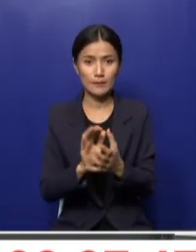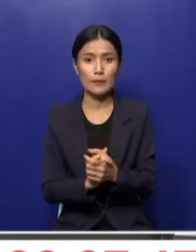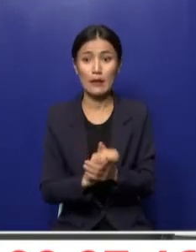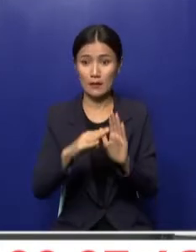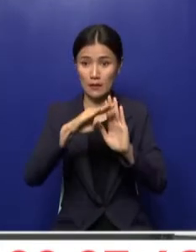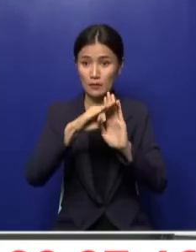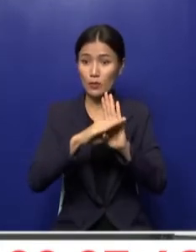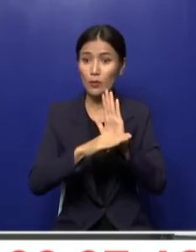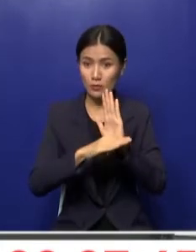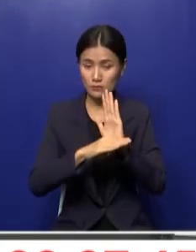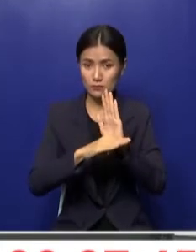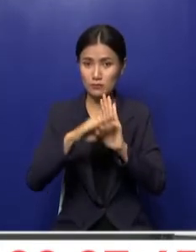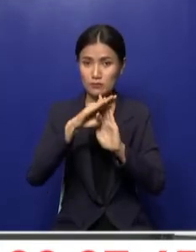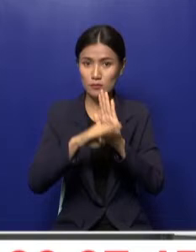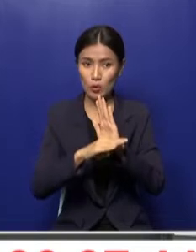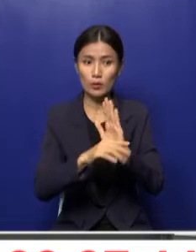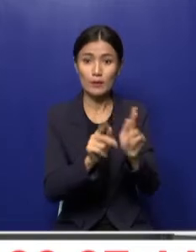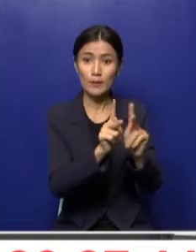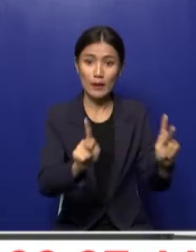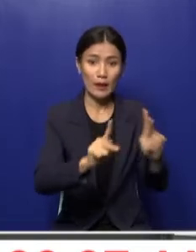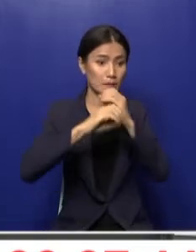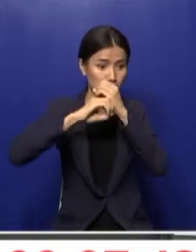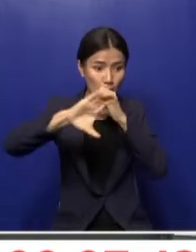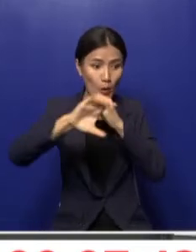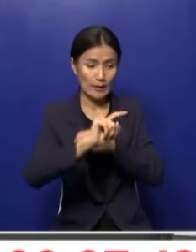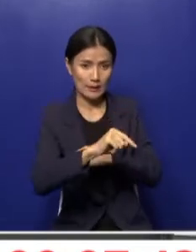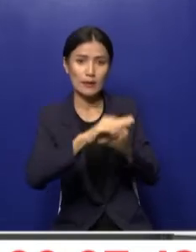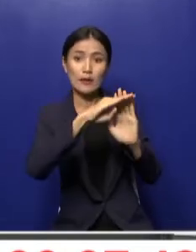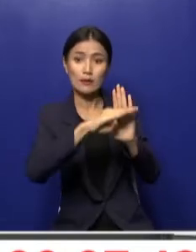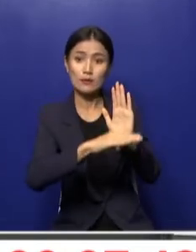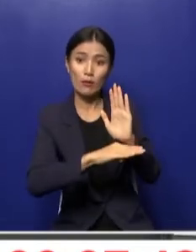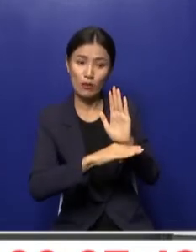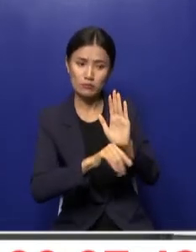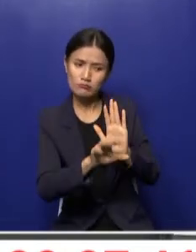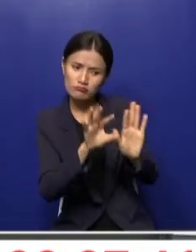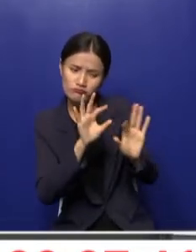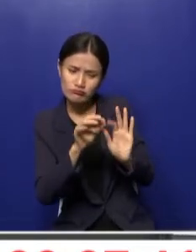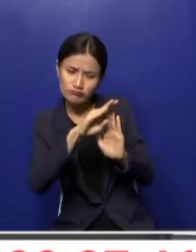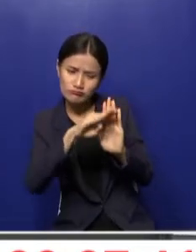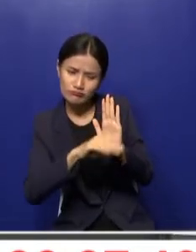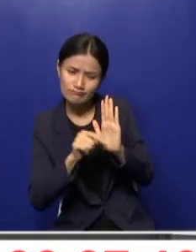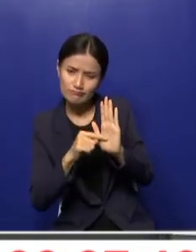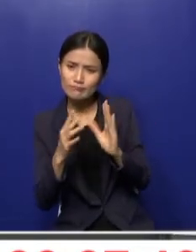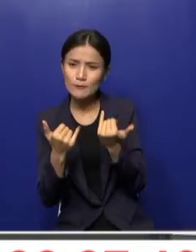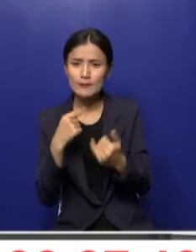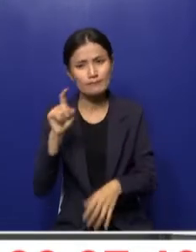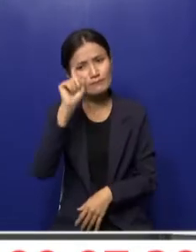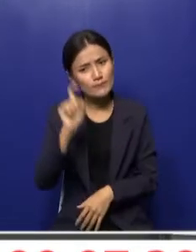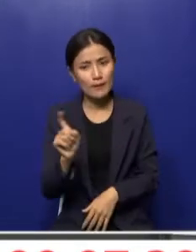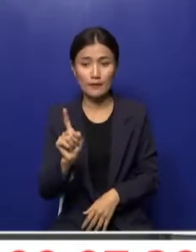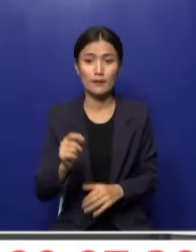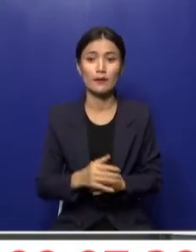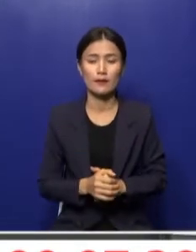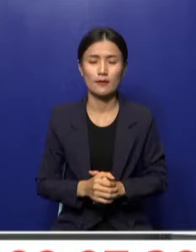การในการคัดเลือกกสชที่บรรจุในวาระการประชุมในวันนี้ผมยังเรียน